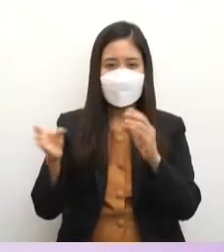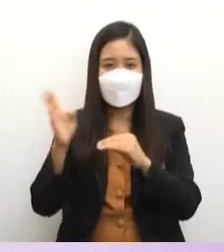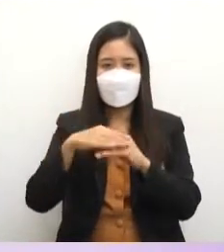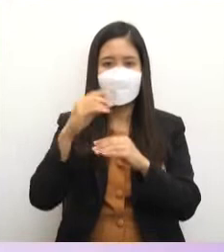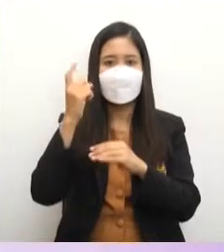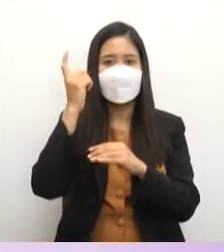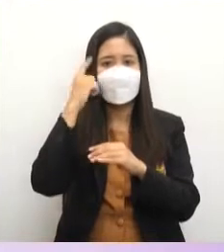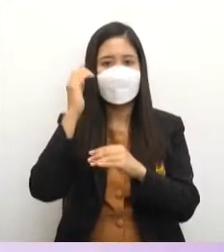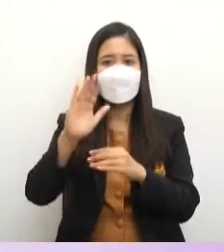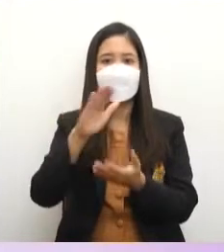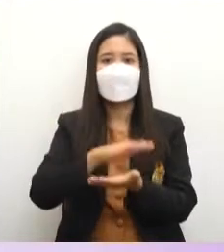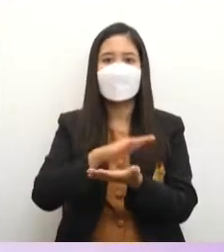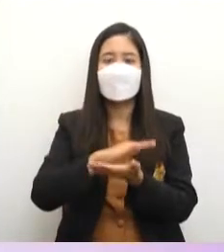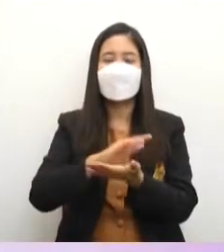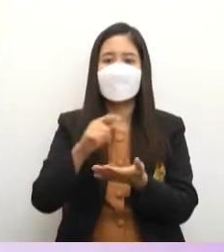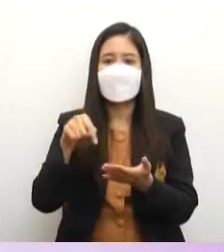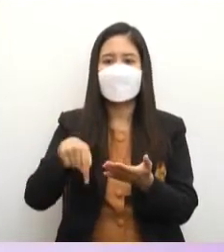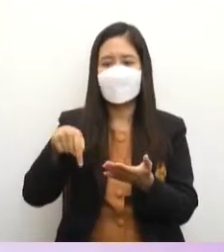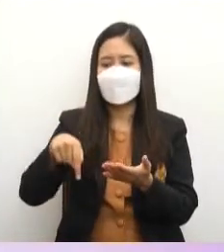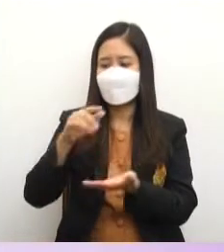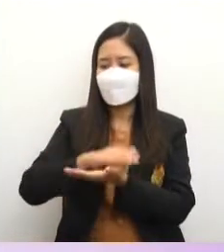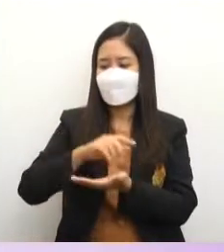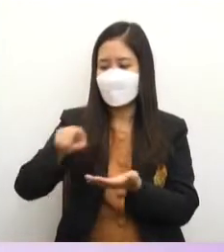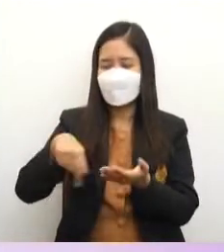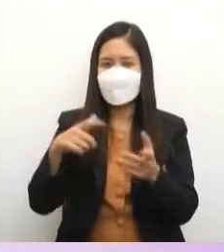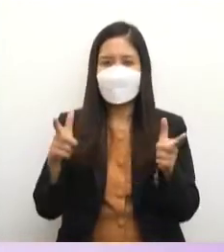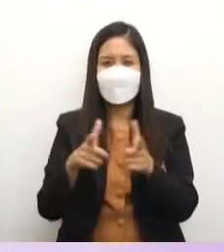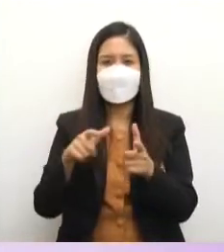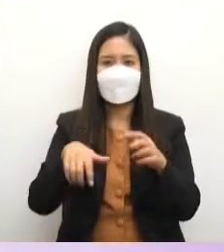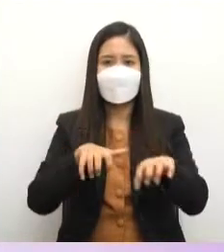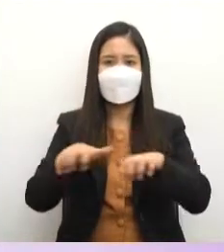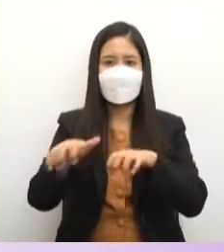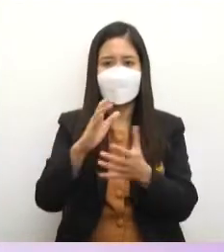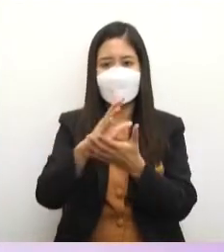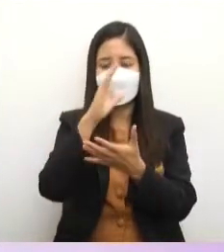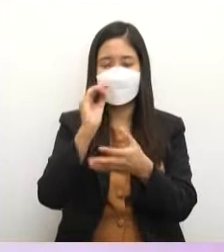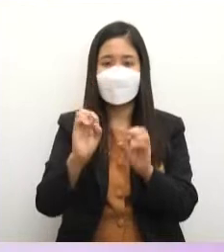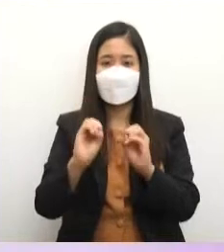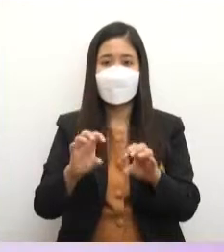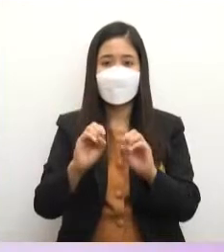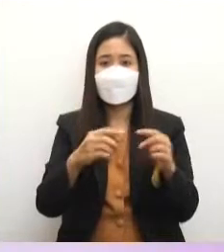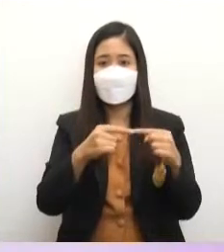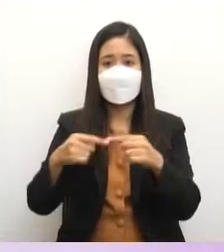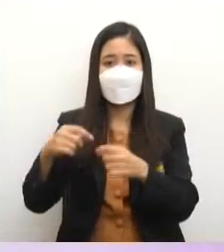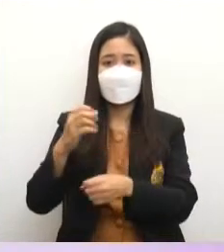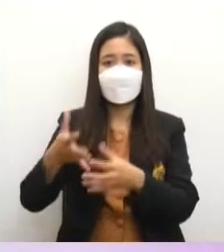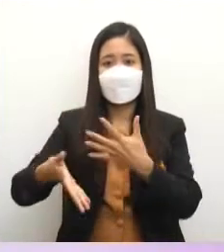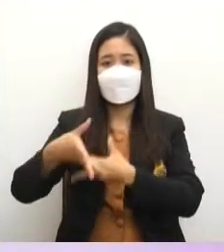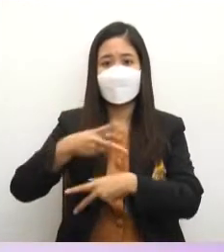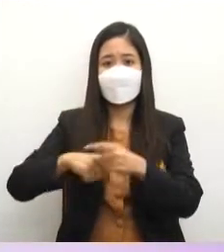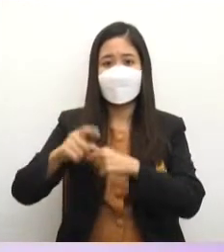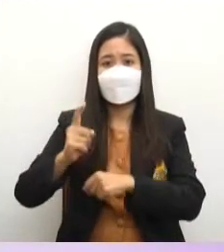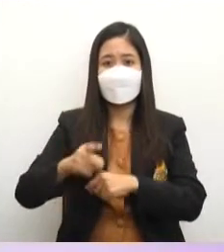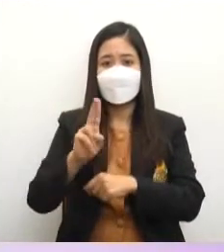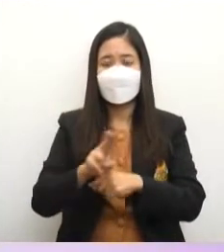แพวิทยาจะถือว่าเป็นโรงเรียนที่มีความสำเร็จในการจัดการเรียนการสอนการนำหลักสูตรสู่การปฏิบัติซึ่งส่งผลต่อคุณภาพ